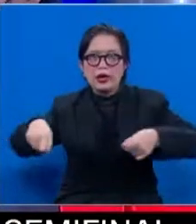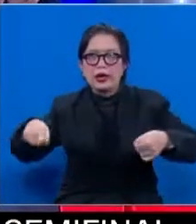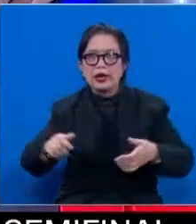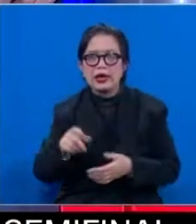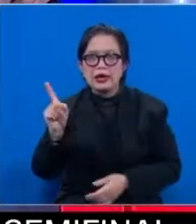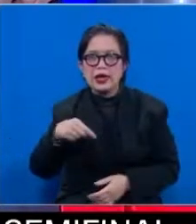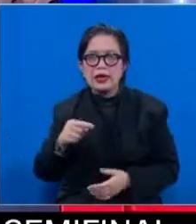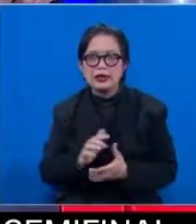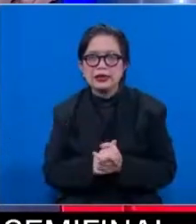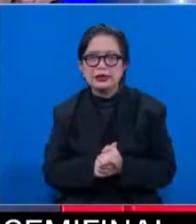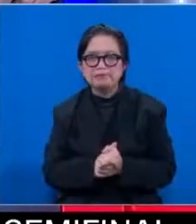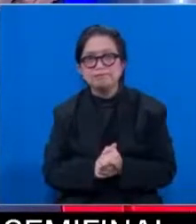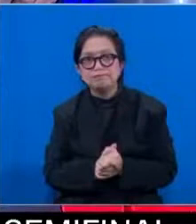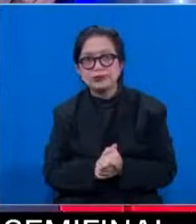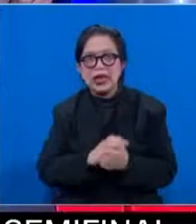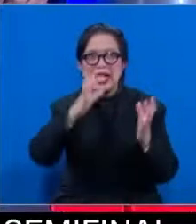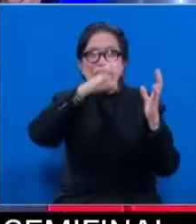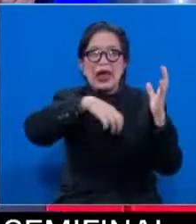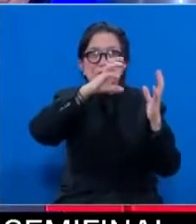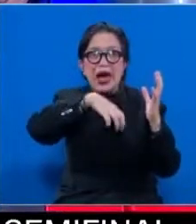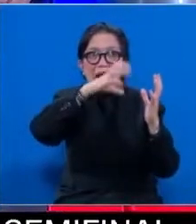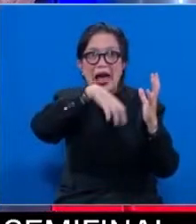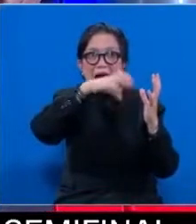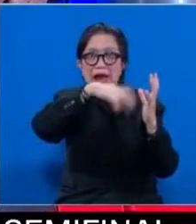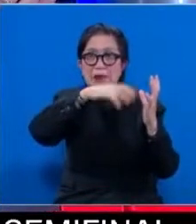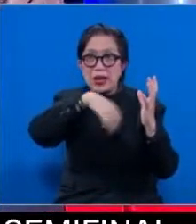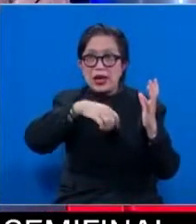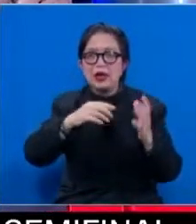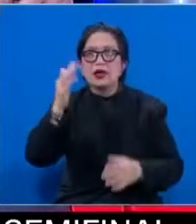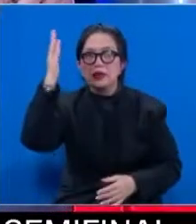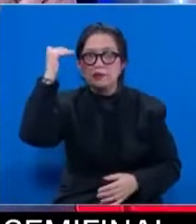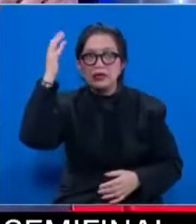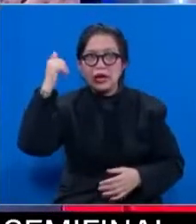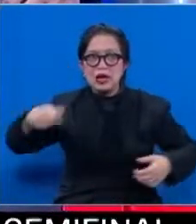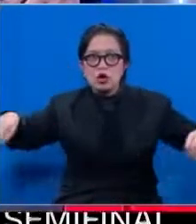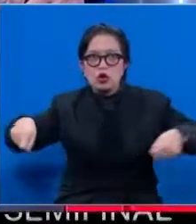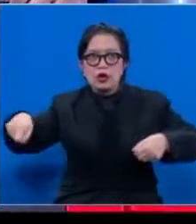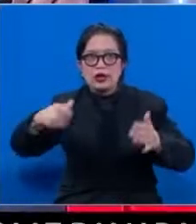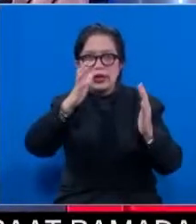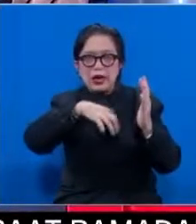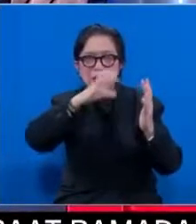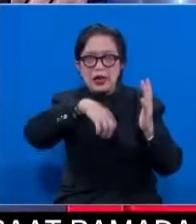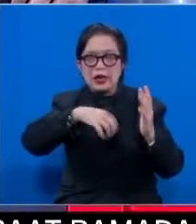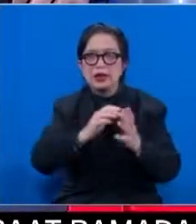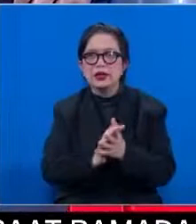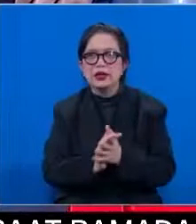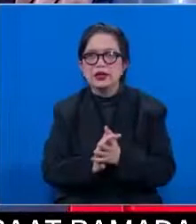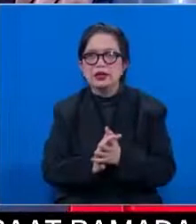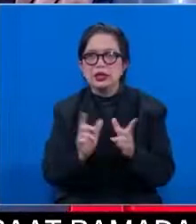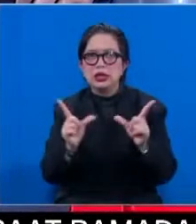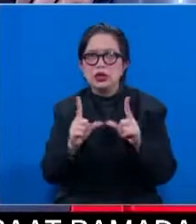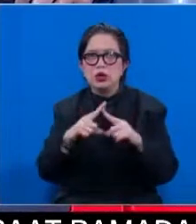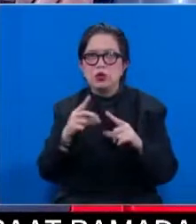bahan kelapa. Di Kabupaten Purworejo, Jawa Tengah, para pembuat minyak kelapa kebanjiran order. Sementara di Kota Waringin Barat, Kalimantan Tengah,